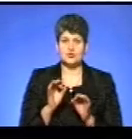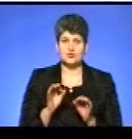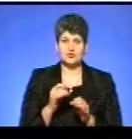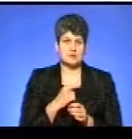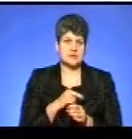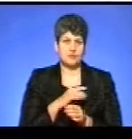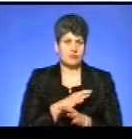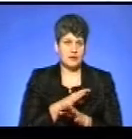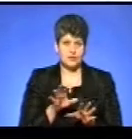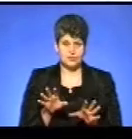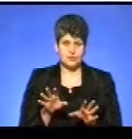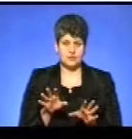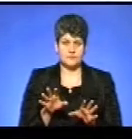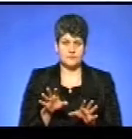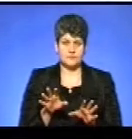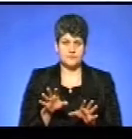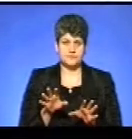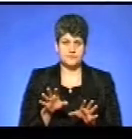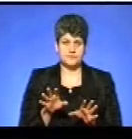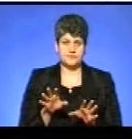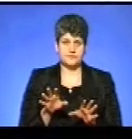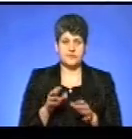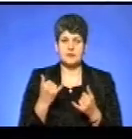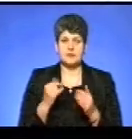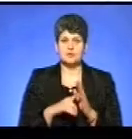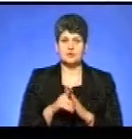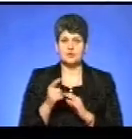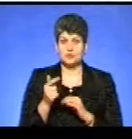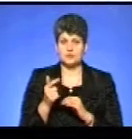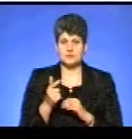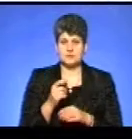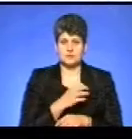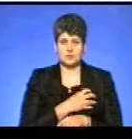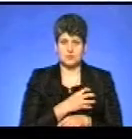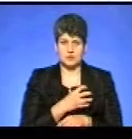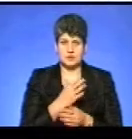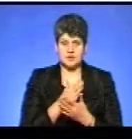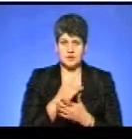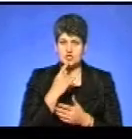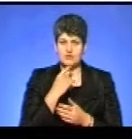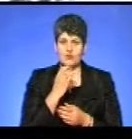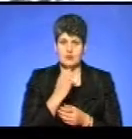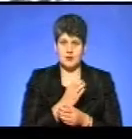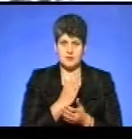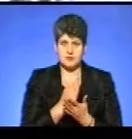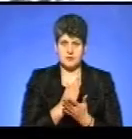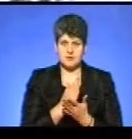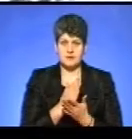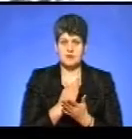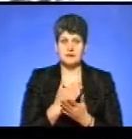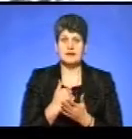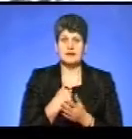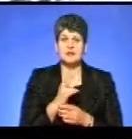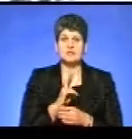знаку не було. А тепер в початок грудня проявилася гулька і появилася червона плямка. Я пішла